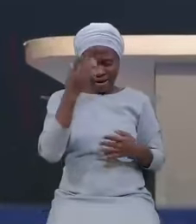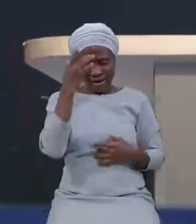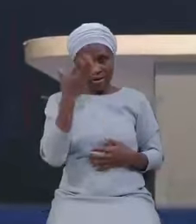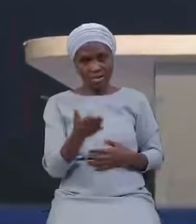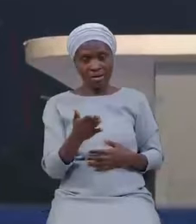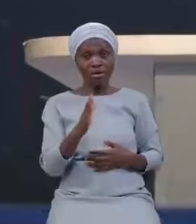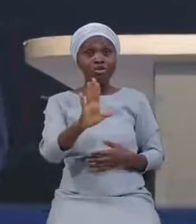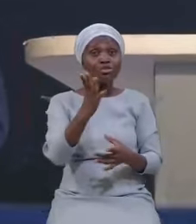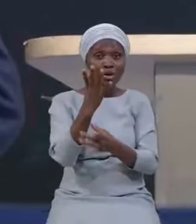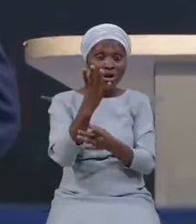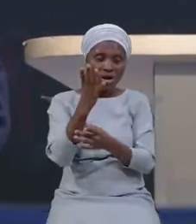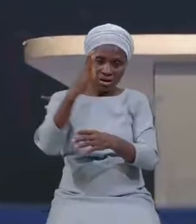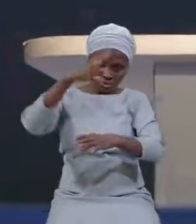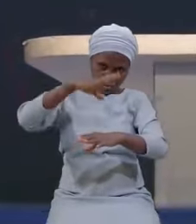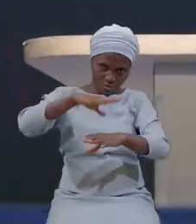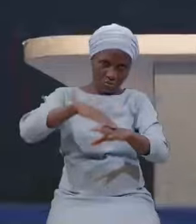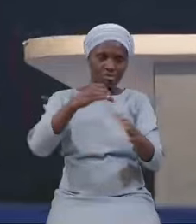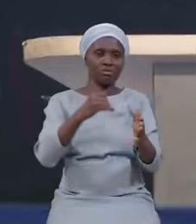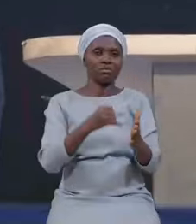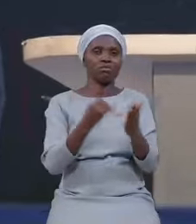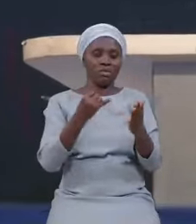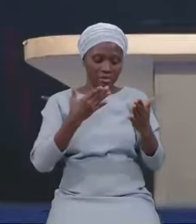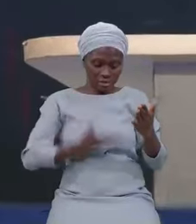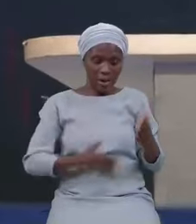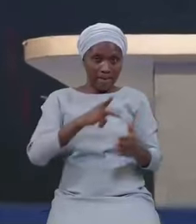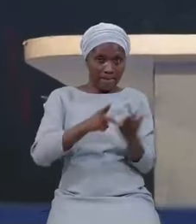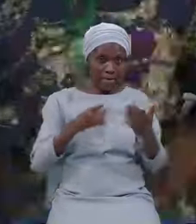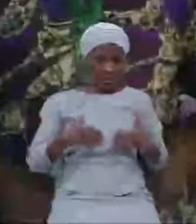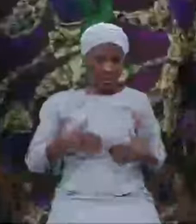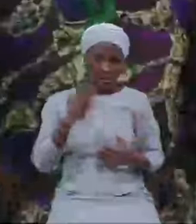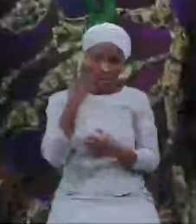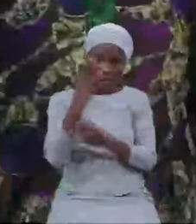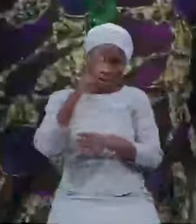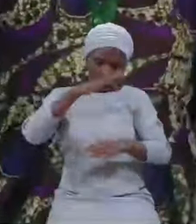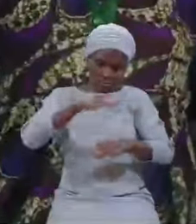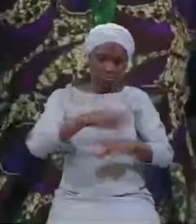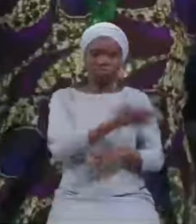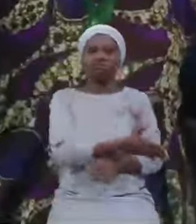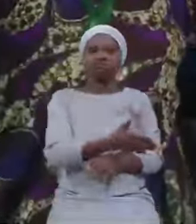main, un miracle te parviendra.